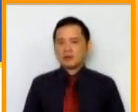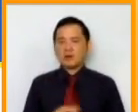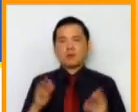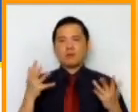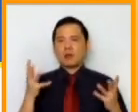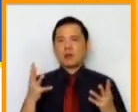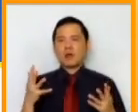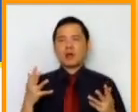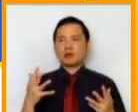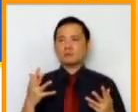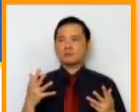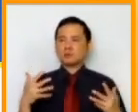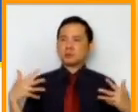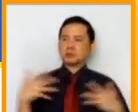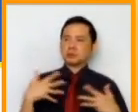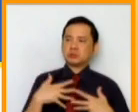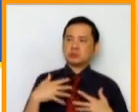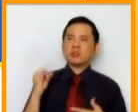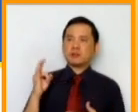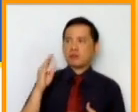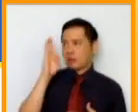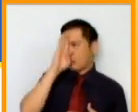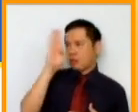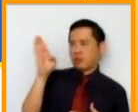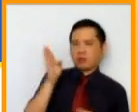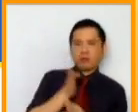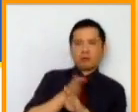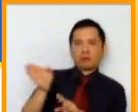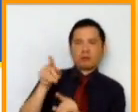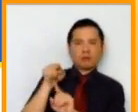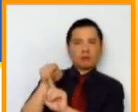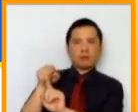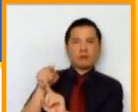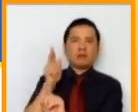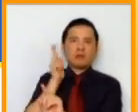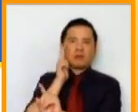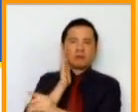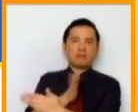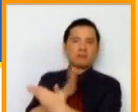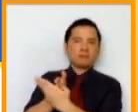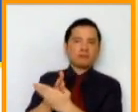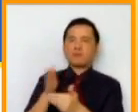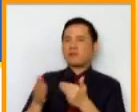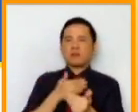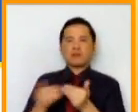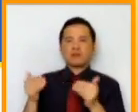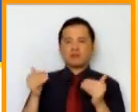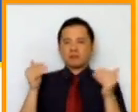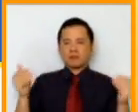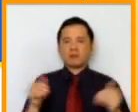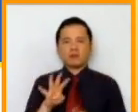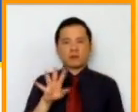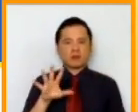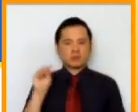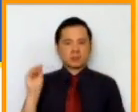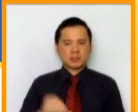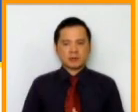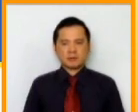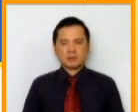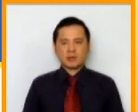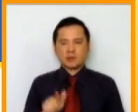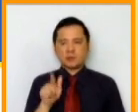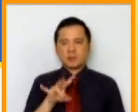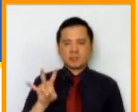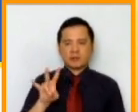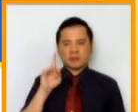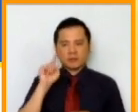nilang sabihin kahit na ito ay laban kay Pangulong Duterte. Nagtay naman sa 27% ang mga undecided at hindi sang-ayon sa